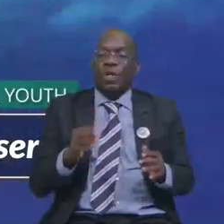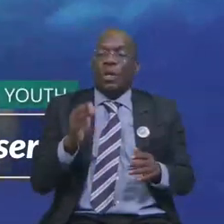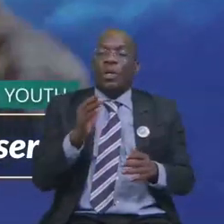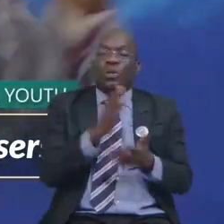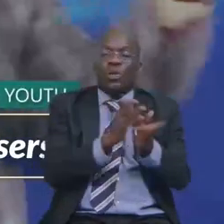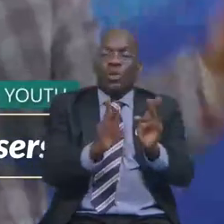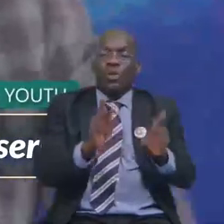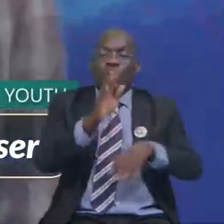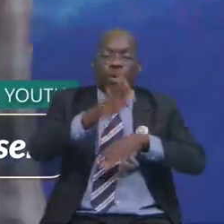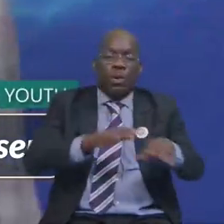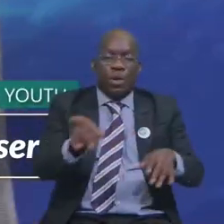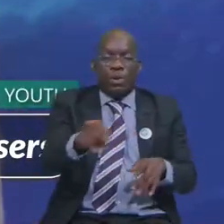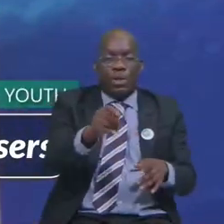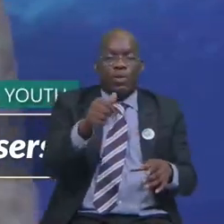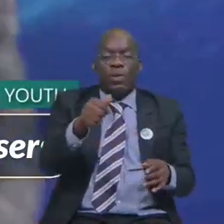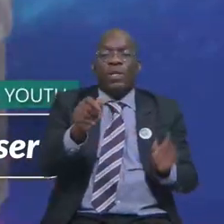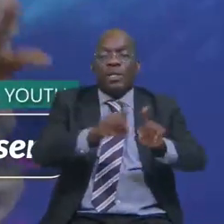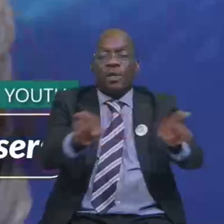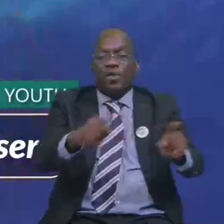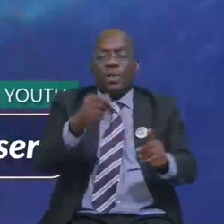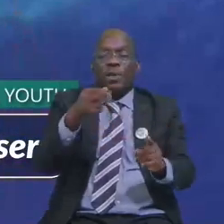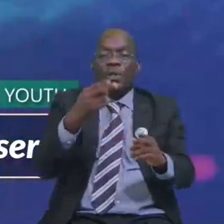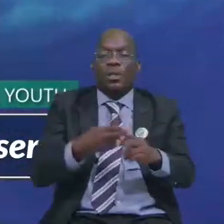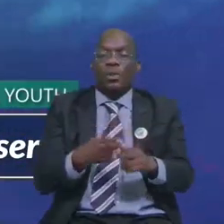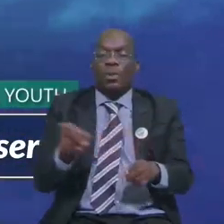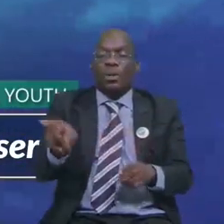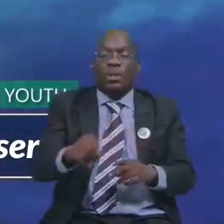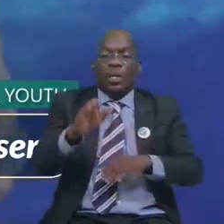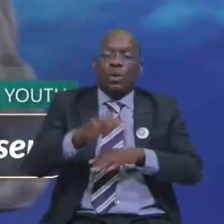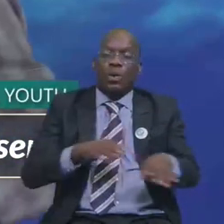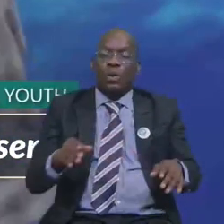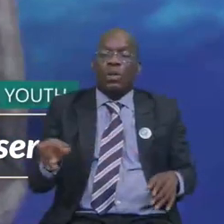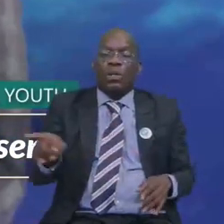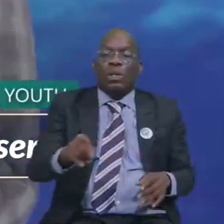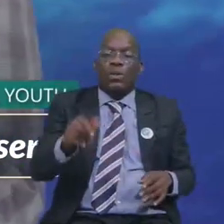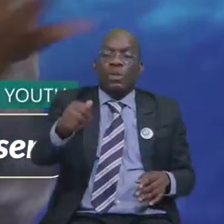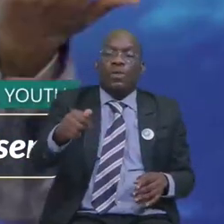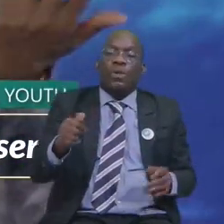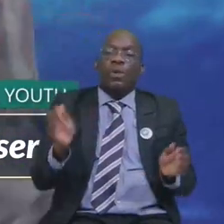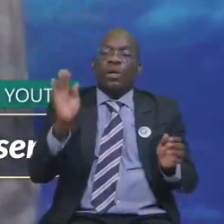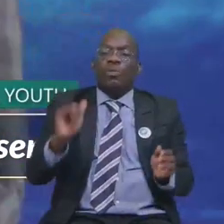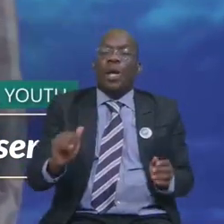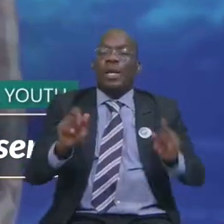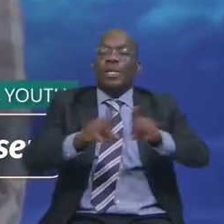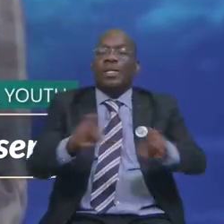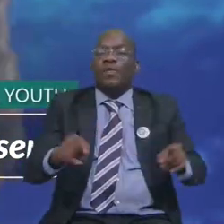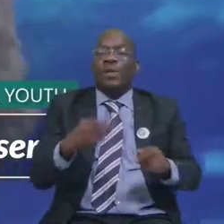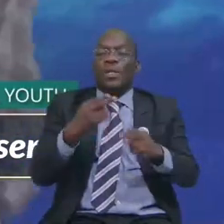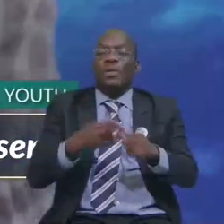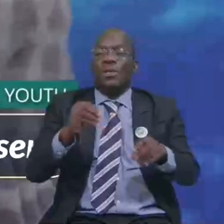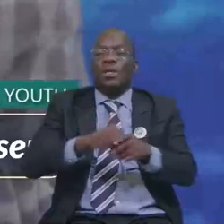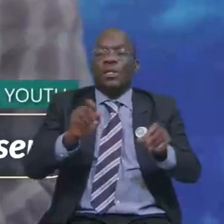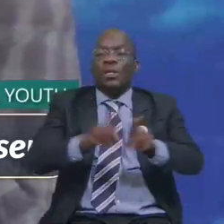sur les camps sur les campus ils ont des noms différents dans les établissements en réalité